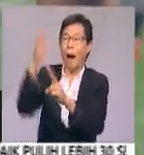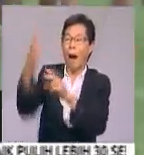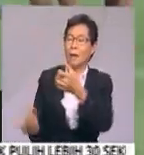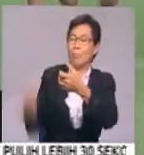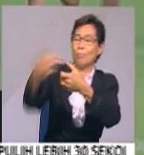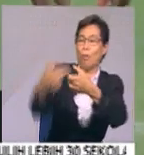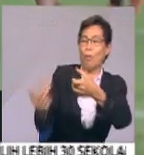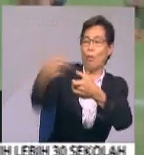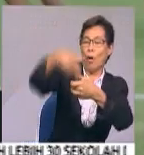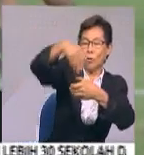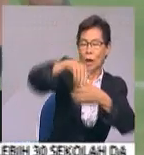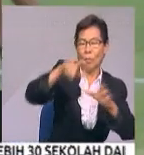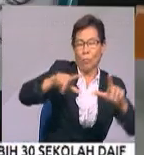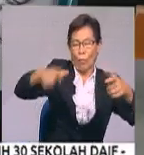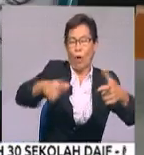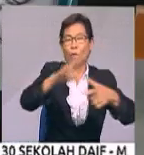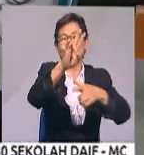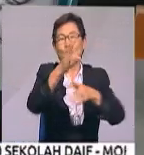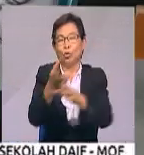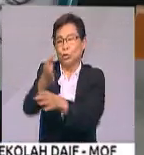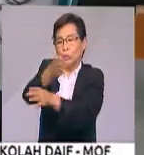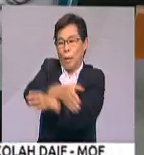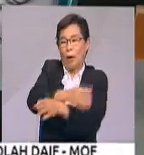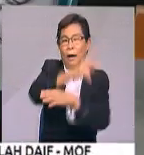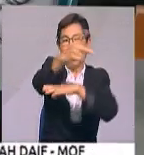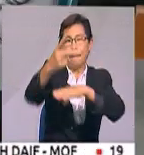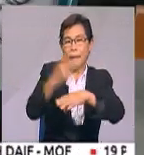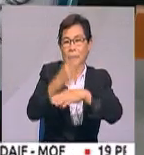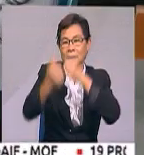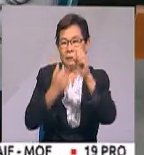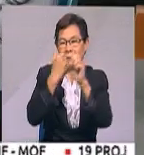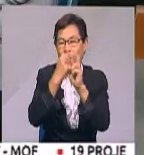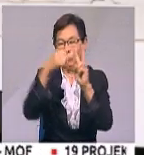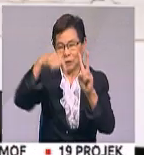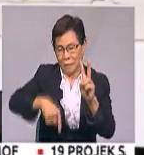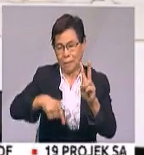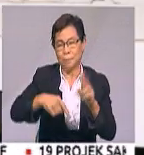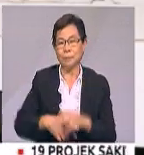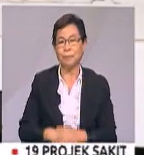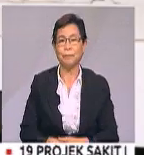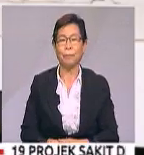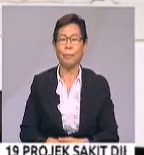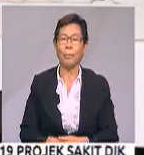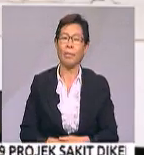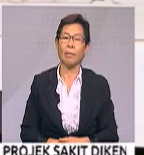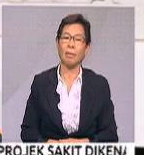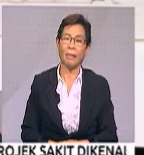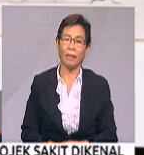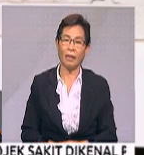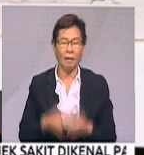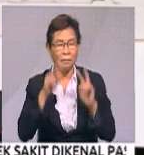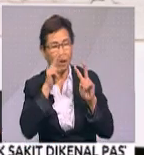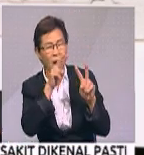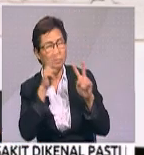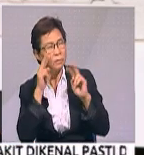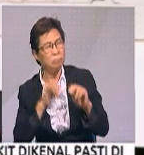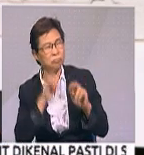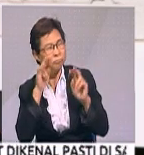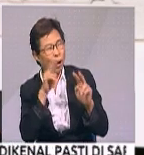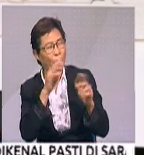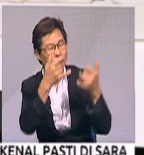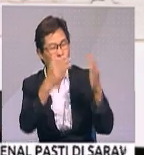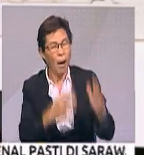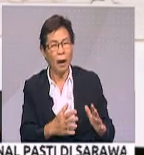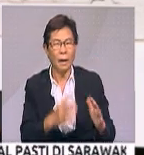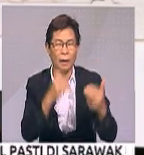diserap masuk ke dalam skuad tujuh sebelah kebangsaan tahun ini. Berdasarkan kepada saya lihat pemain-pemain